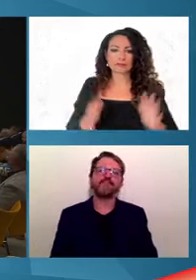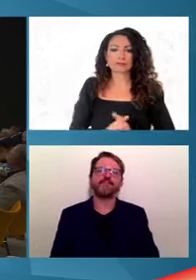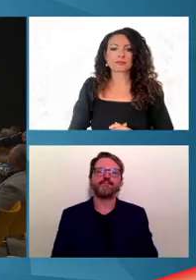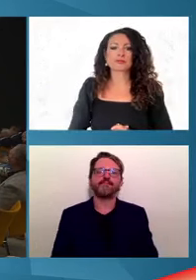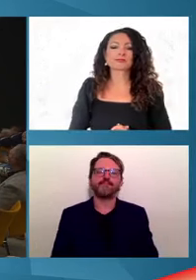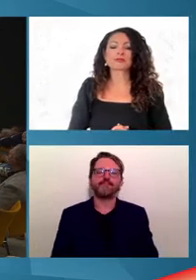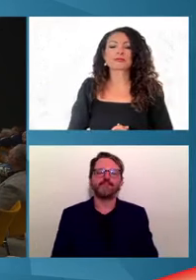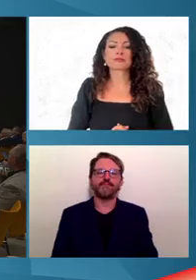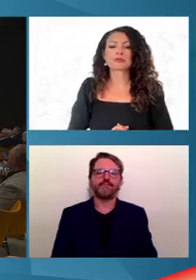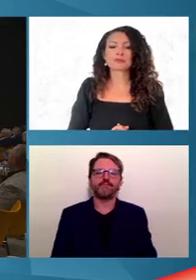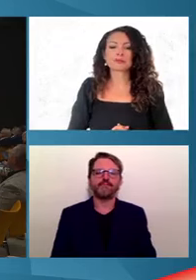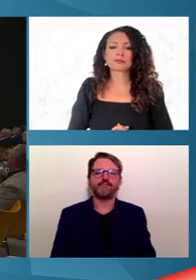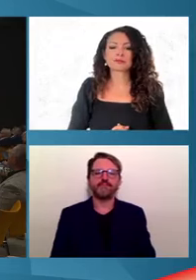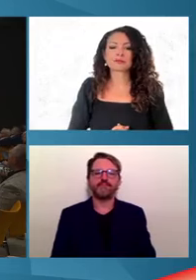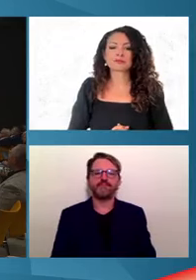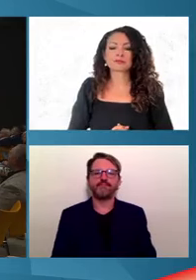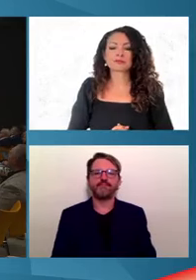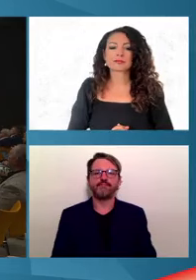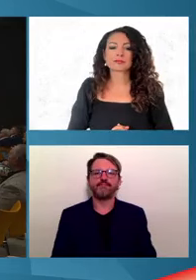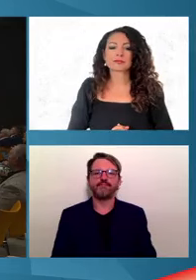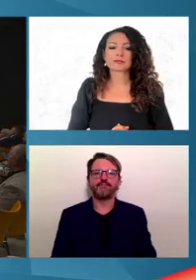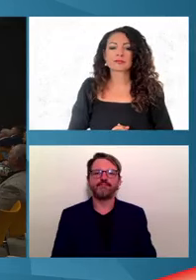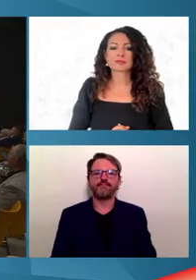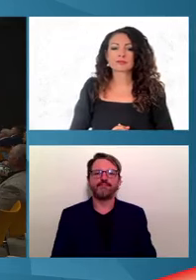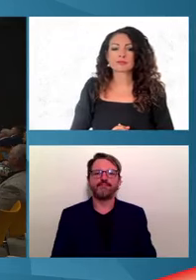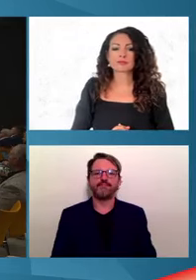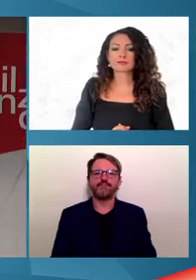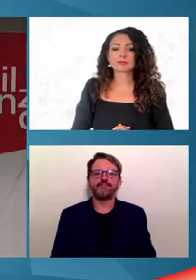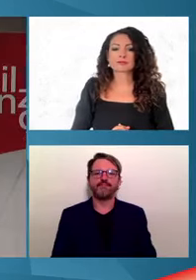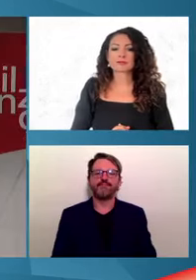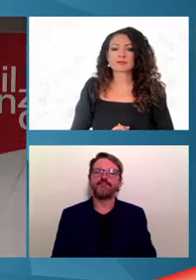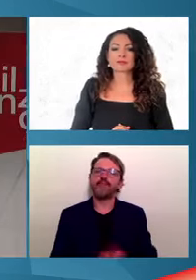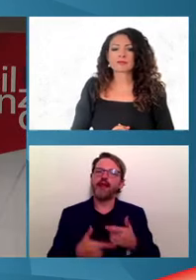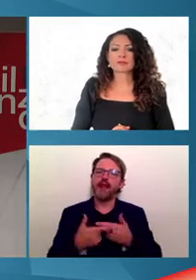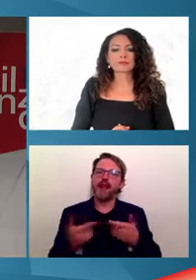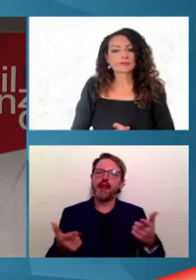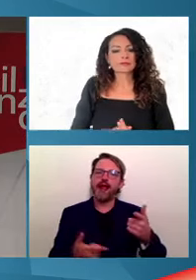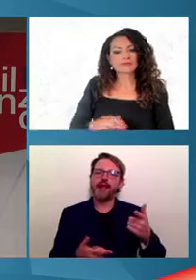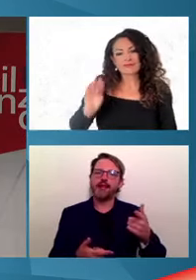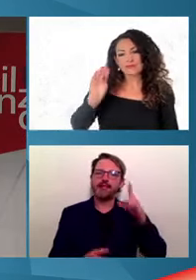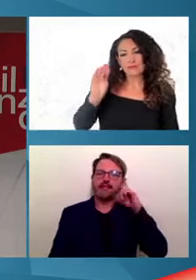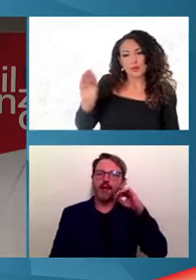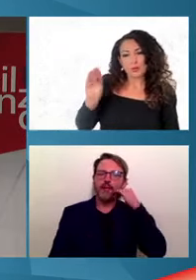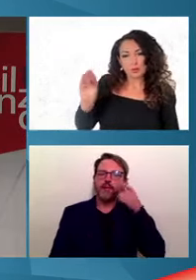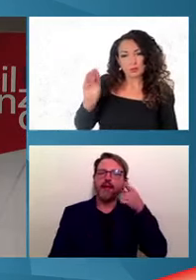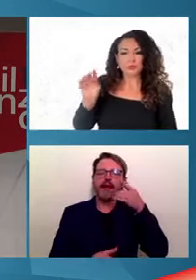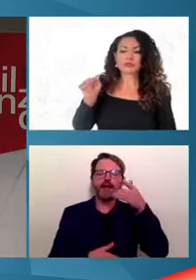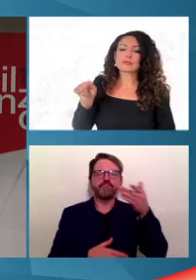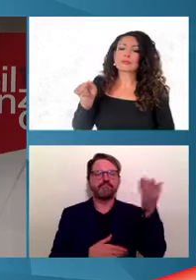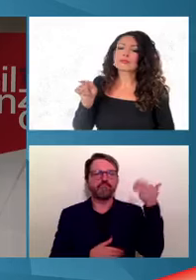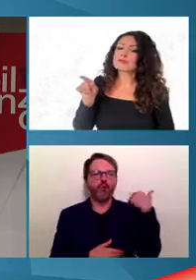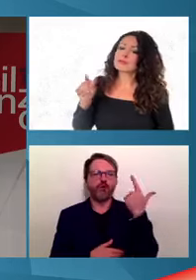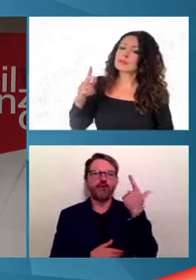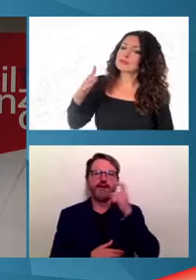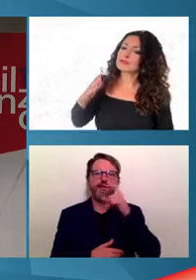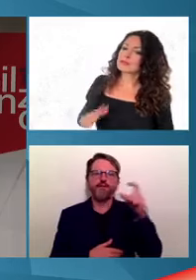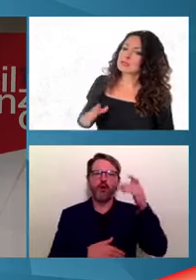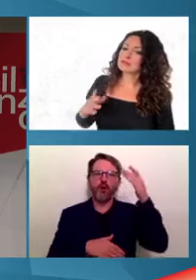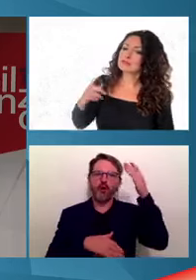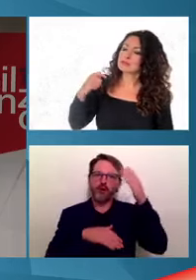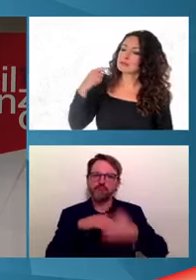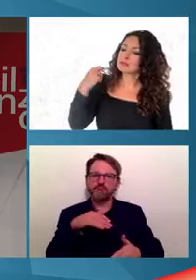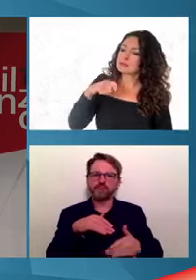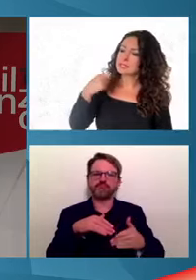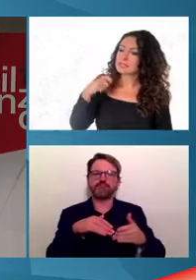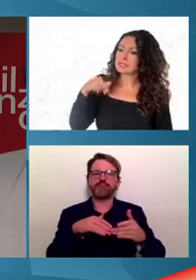Herr Landeshauptmann, Sie haben in der Abschlusspressekonferenz, in Ihrer Abschlusspressekonferenz vor rund 2 Wochen hier im Neudeckpark